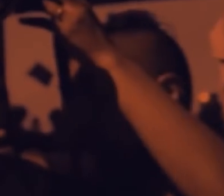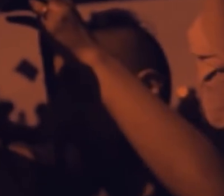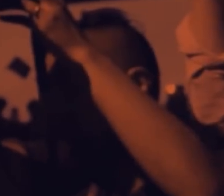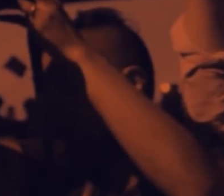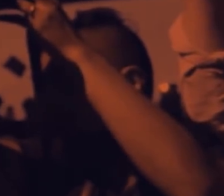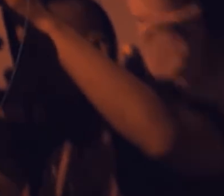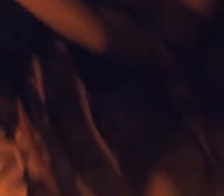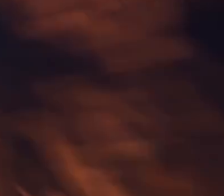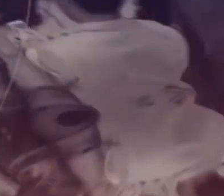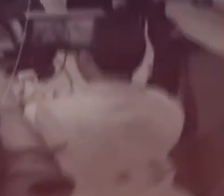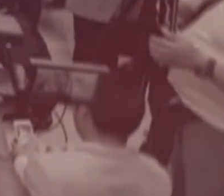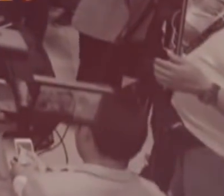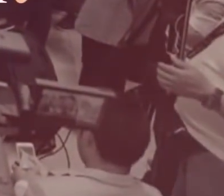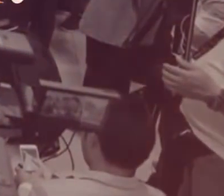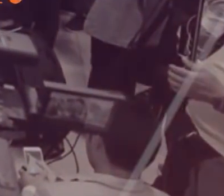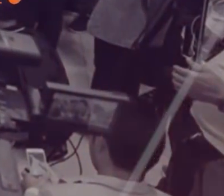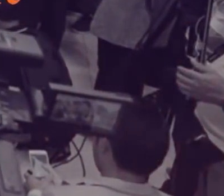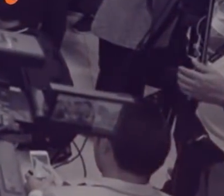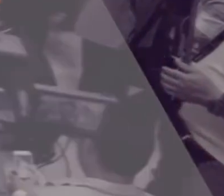ผู้